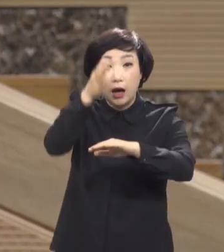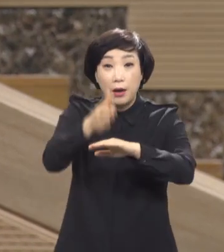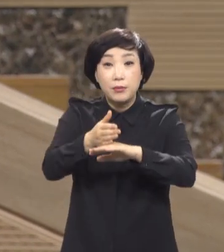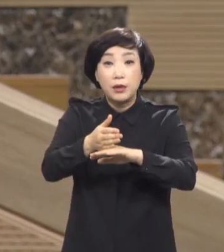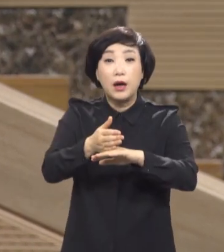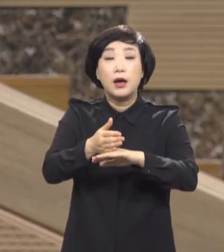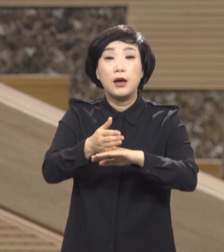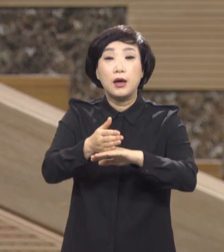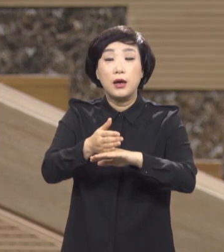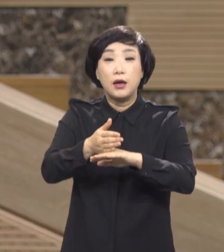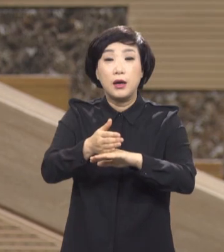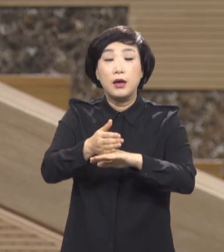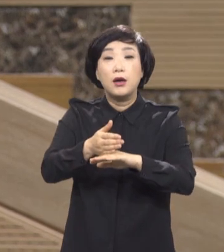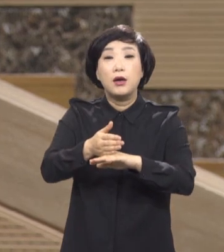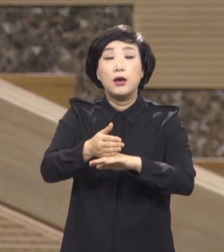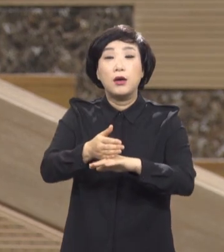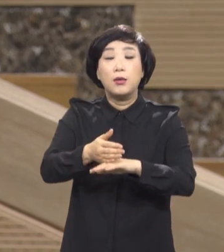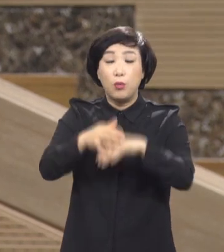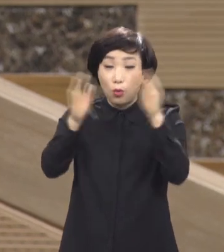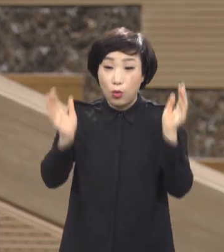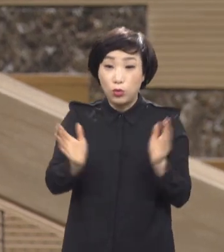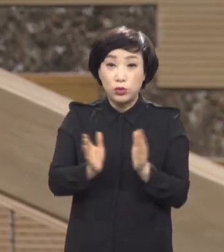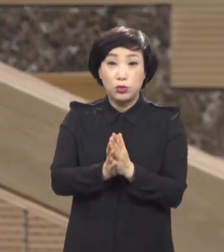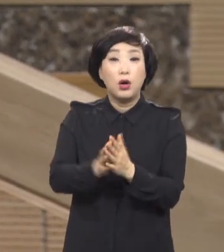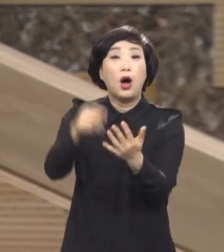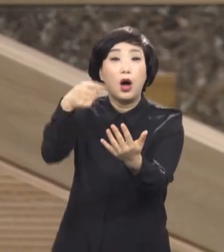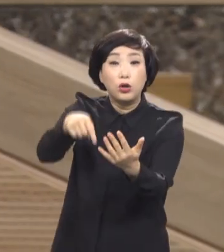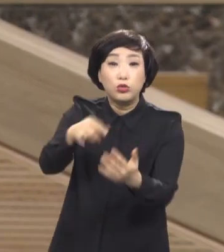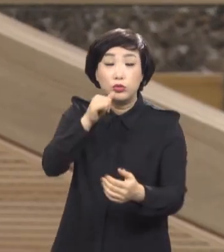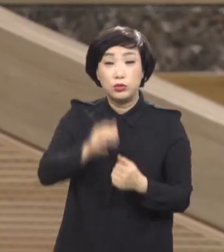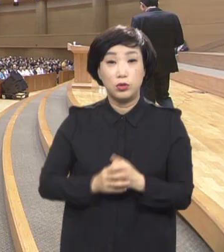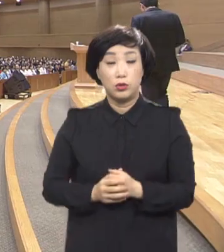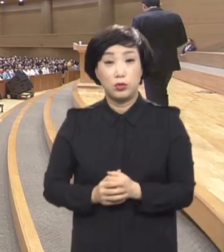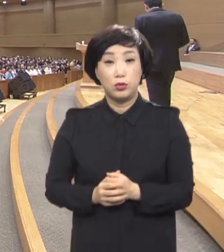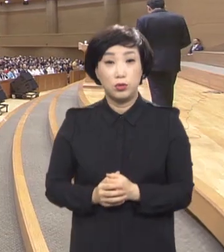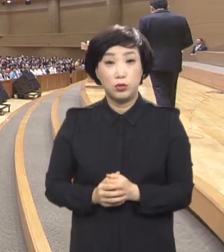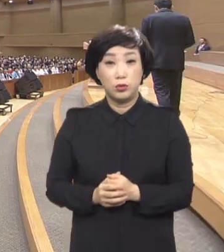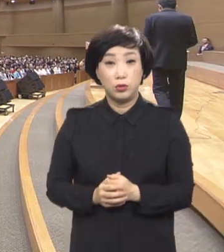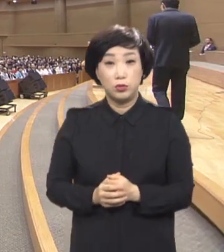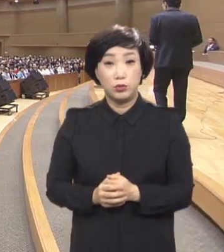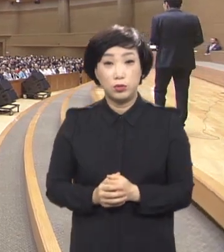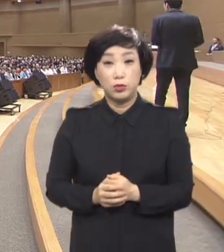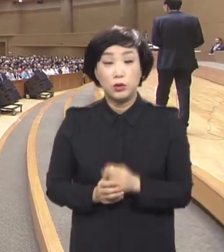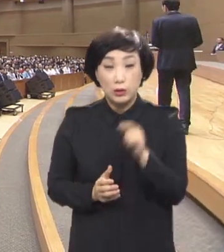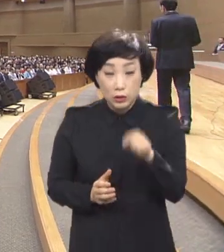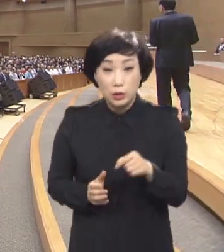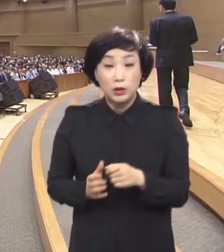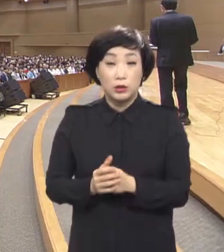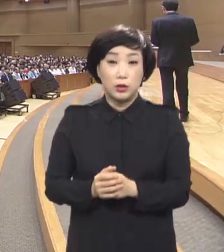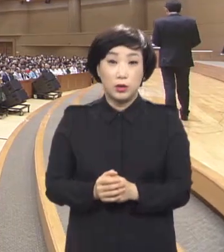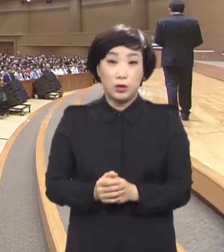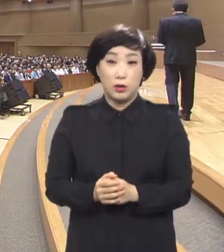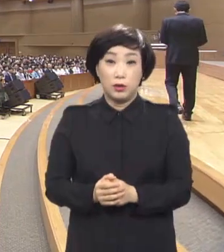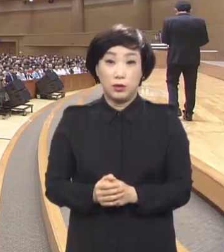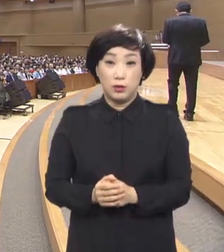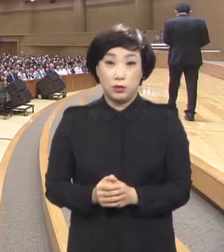조건을 제시를 다하시면서 그런 조건을 충족시켜